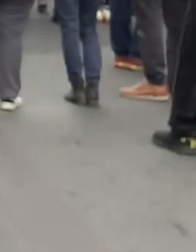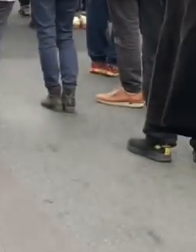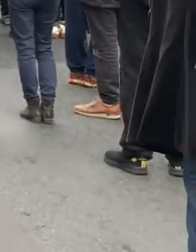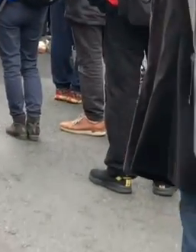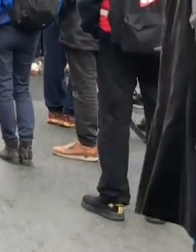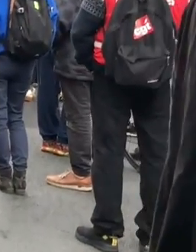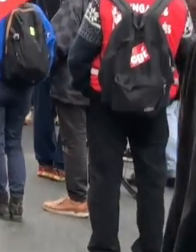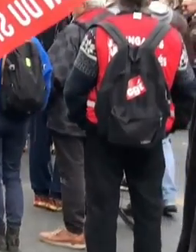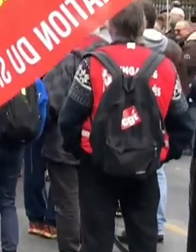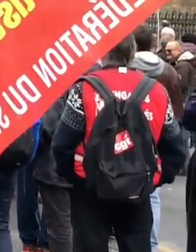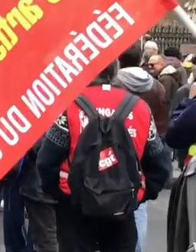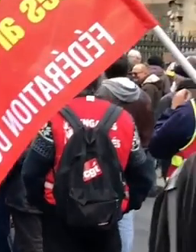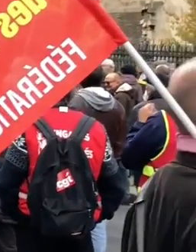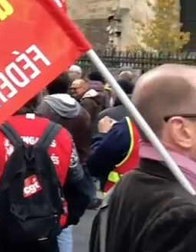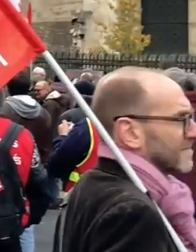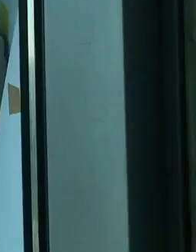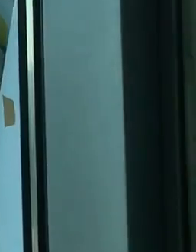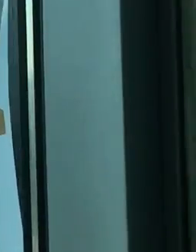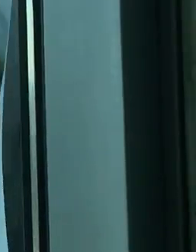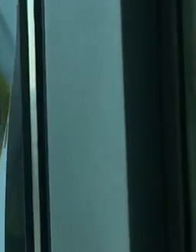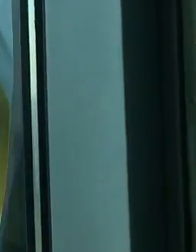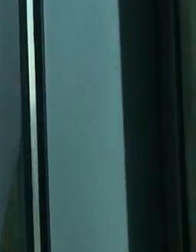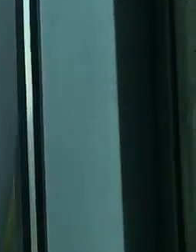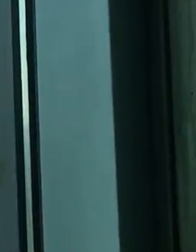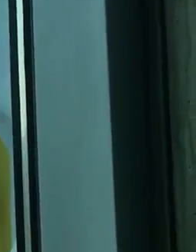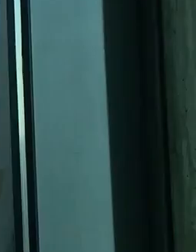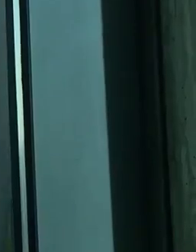par l'élévation du rapport de force.